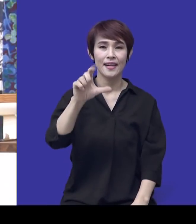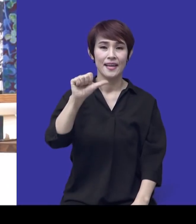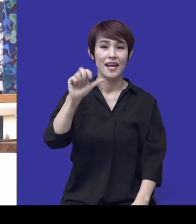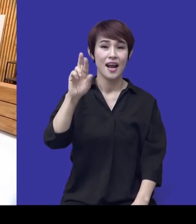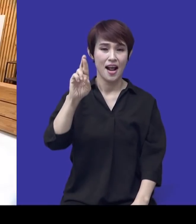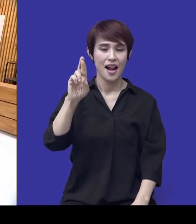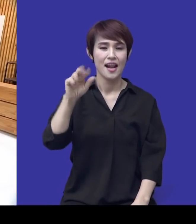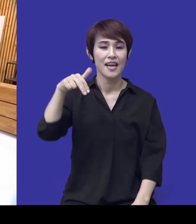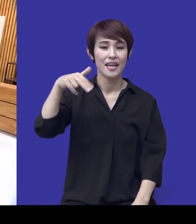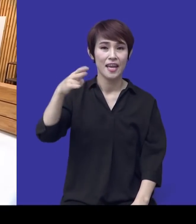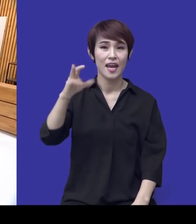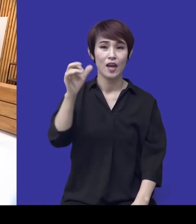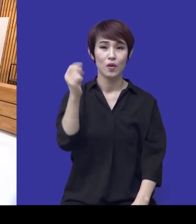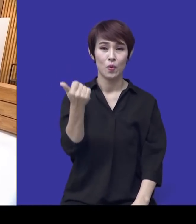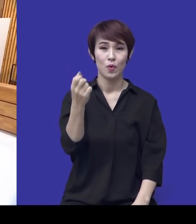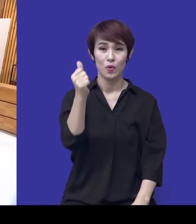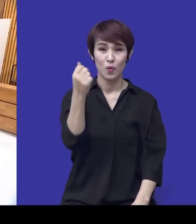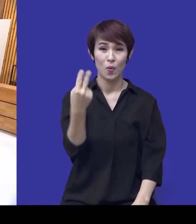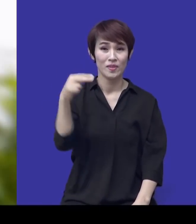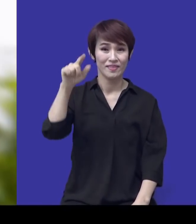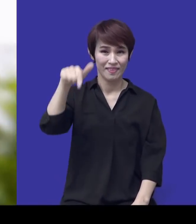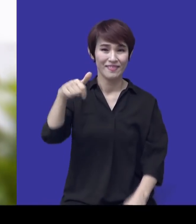대표님 모셔보겠습니다. 어서 오세요.